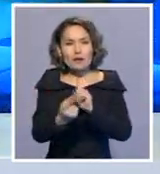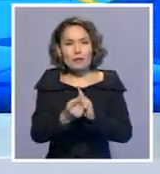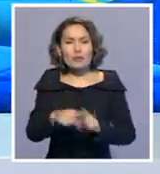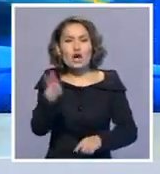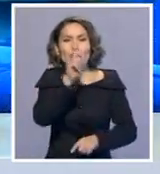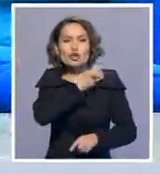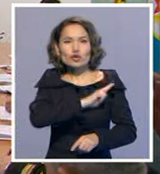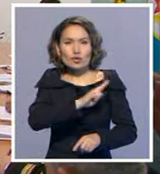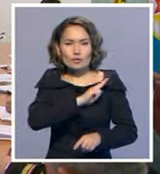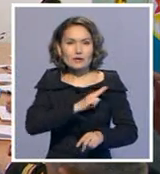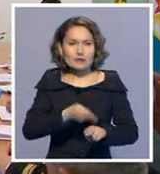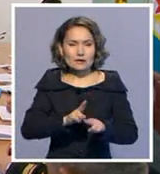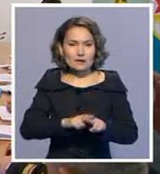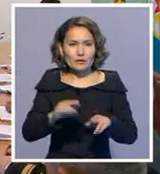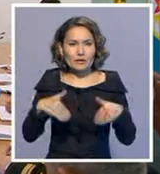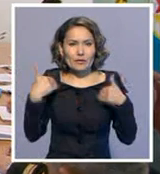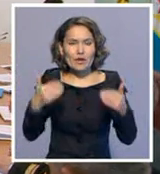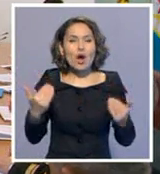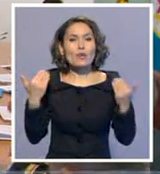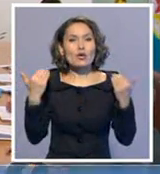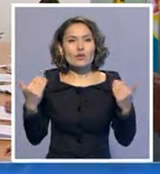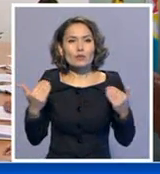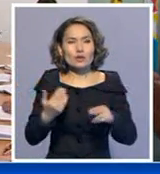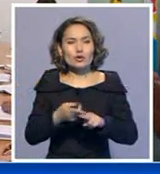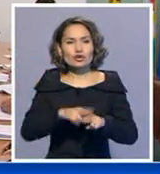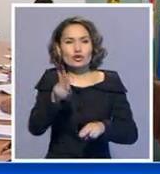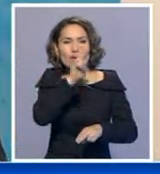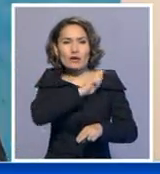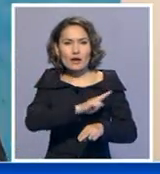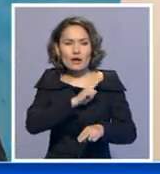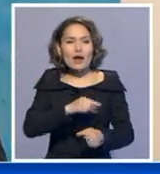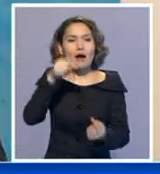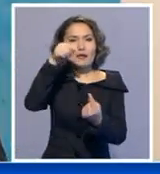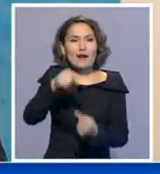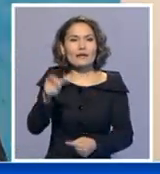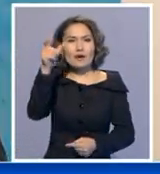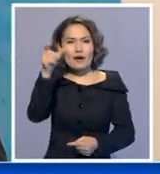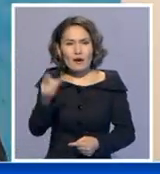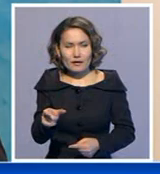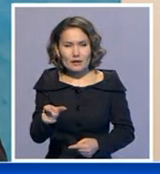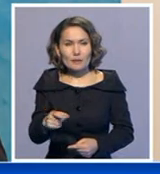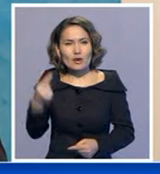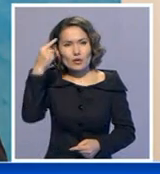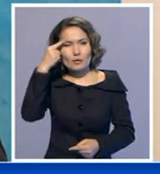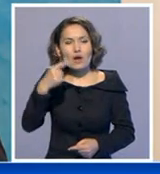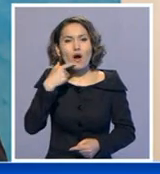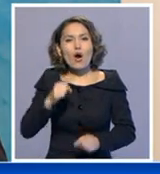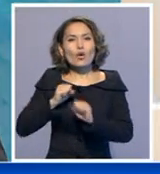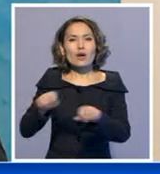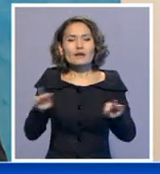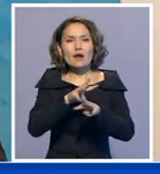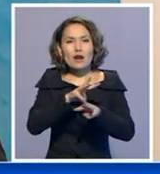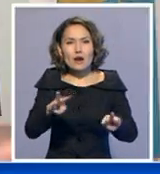басшылық жұмыста мол тәжірибесі бар екенін айтты. Сондай-ақ бүгінгі күні ол бұл қызметке ең лайықты адам деп санаймын. Біз қорғаныс министрі